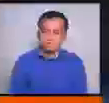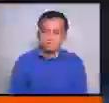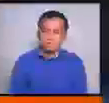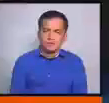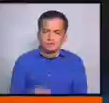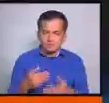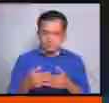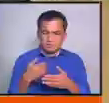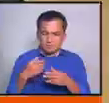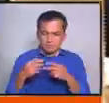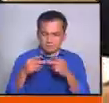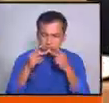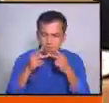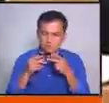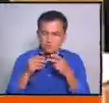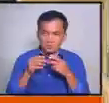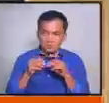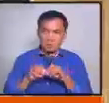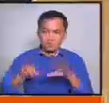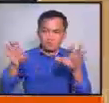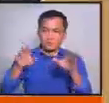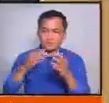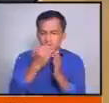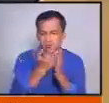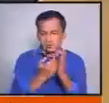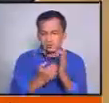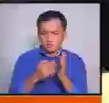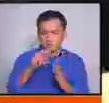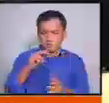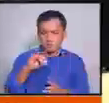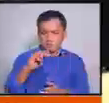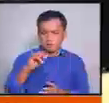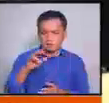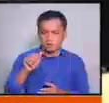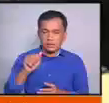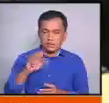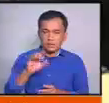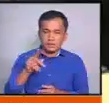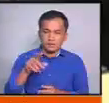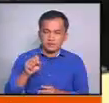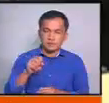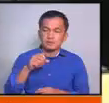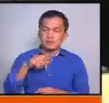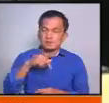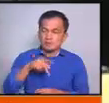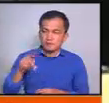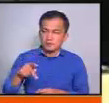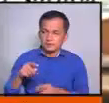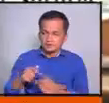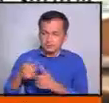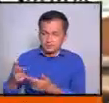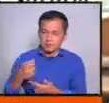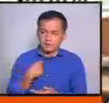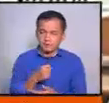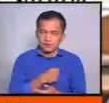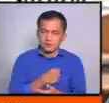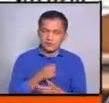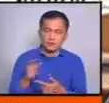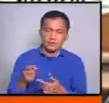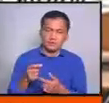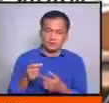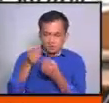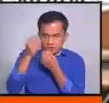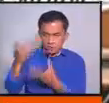Bago isinapubliko ang mga detalye kaugnay ng tinaguri ang Ninja Cop sa Pampanga, una nang ipinasa ng Senado sa Pangulo ang